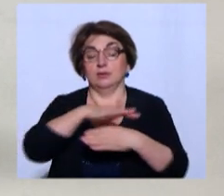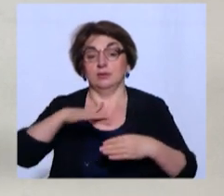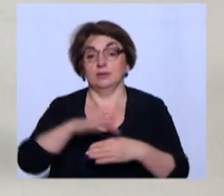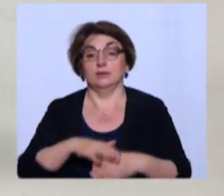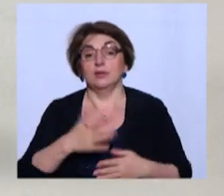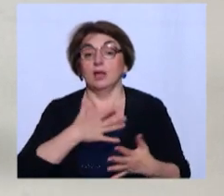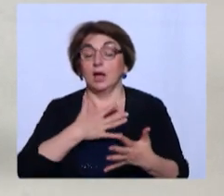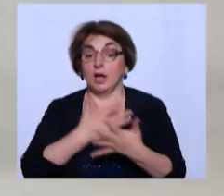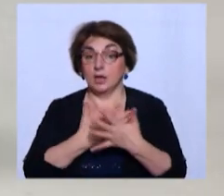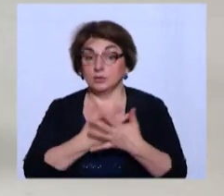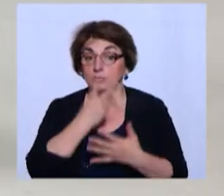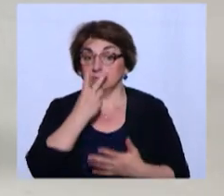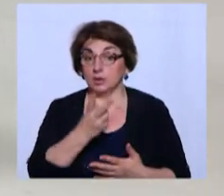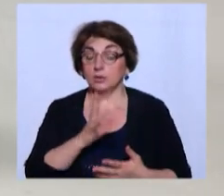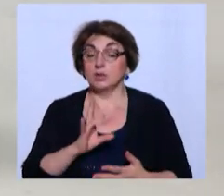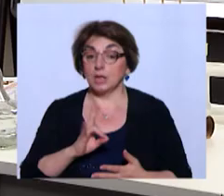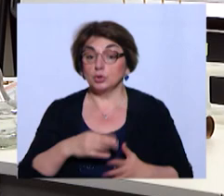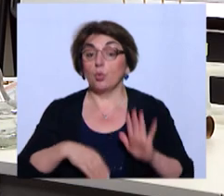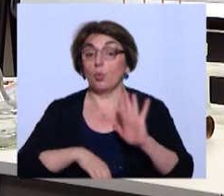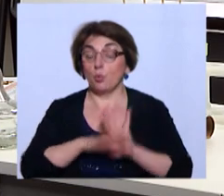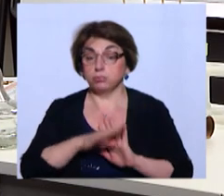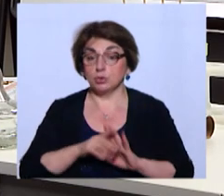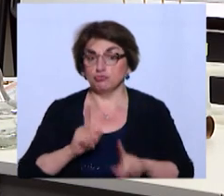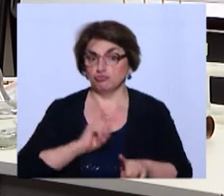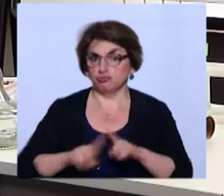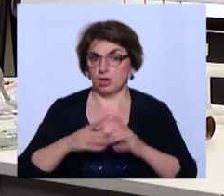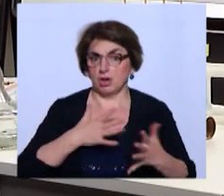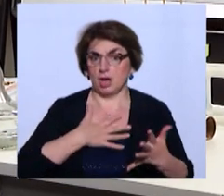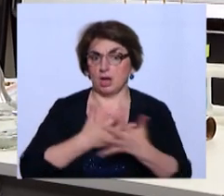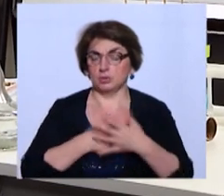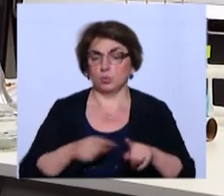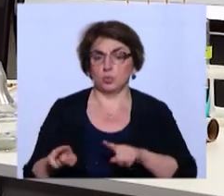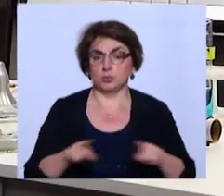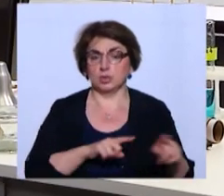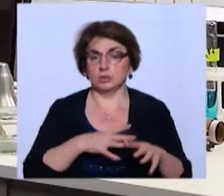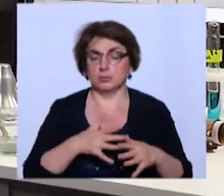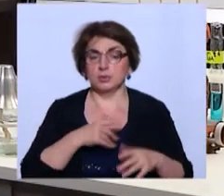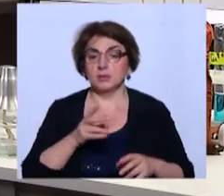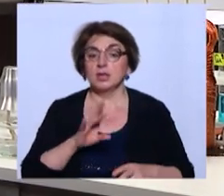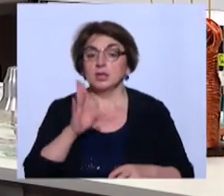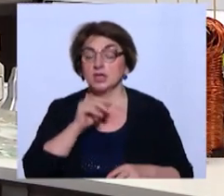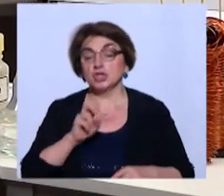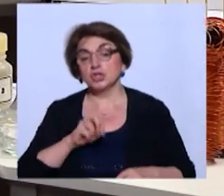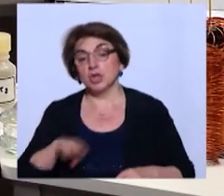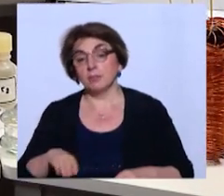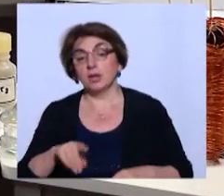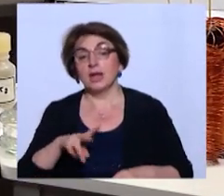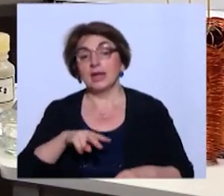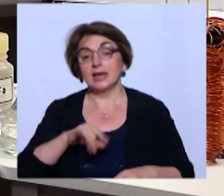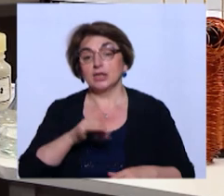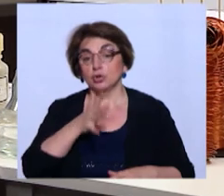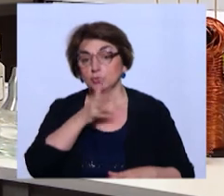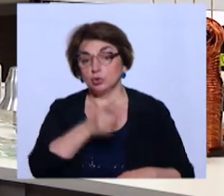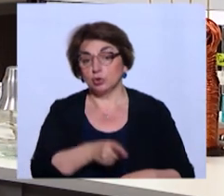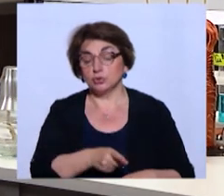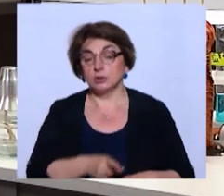აქტიურობით როგორც შეატყვეთ, ნატრიუმი უფრო გაცილებით აქტიურად ურთიერთქმედებს წყალთან, ვიდრე ეს იყო ლითიუმის შემთხვევაში. ნახოთ